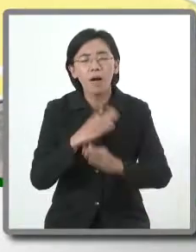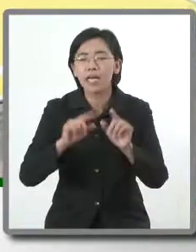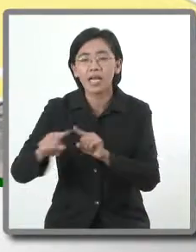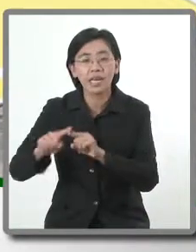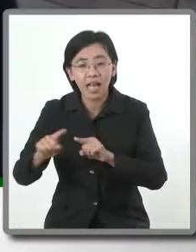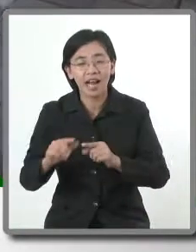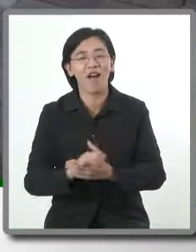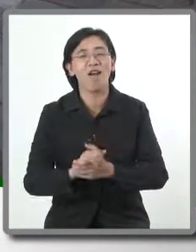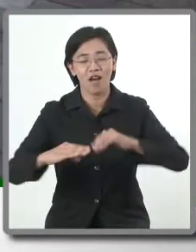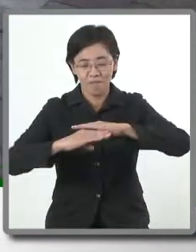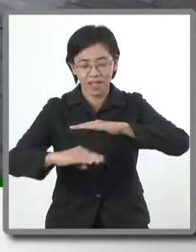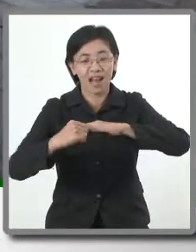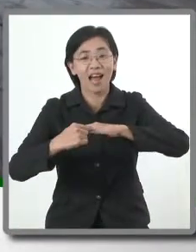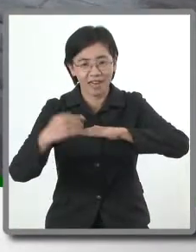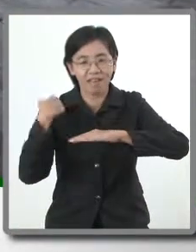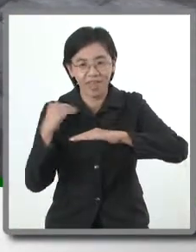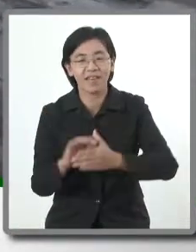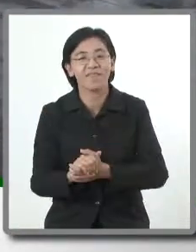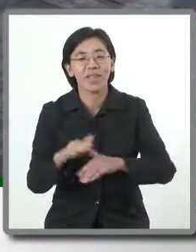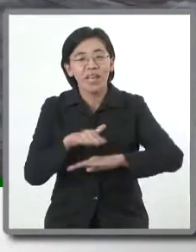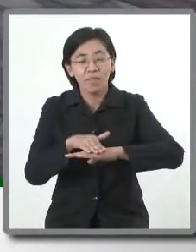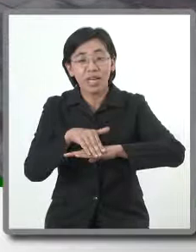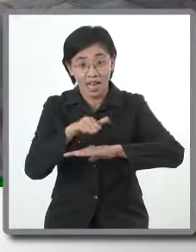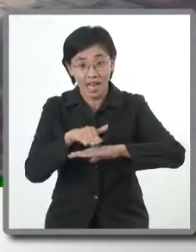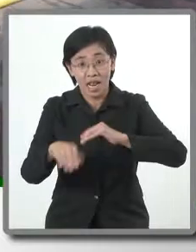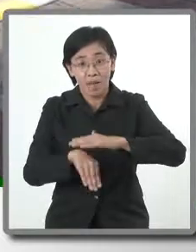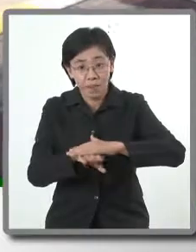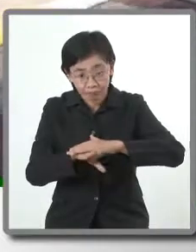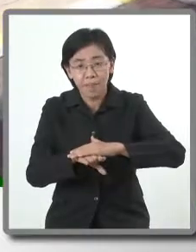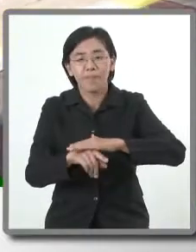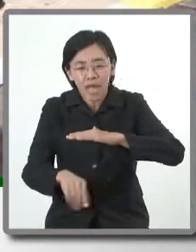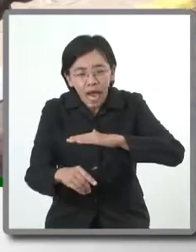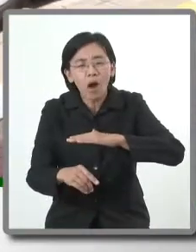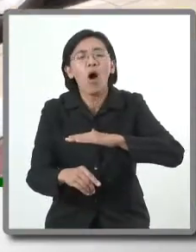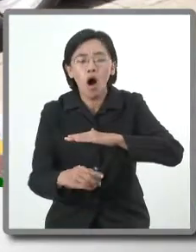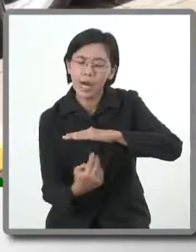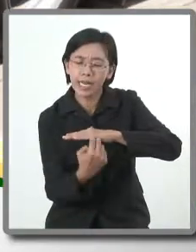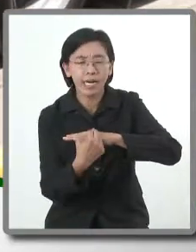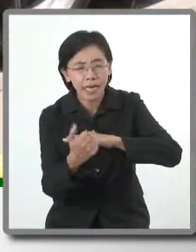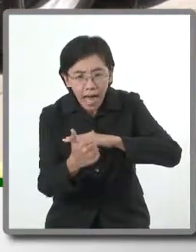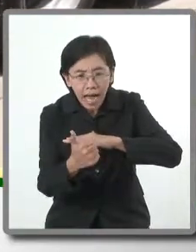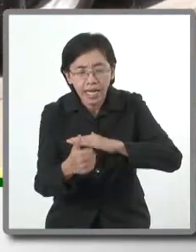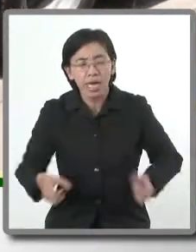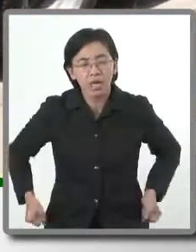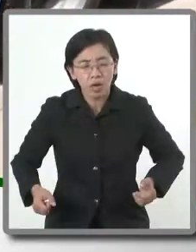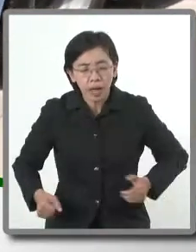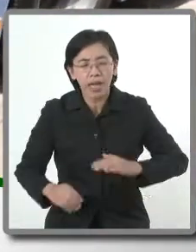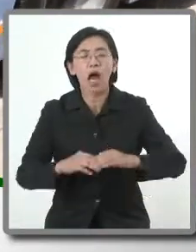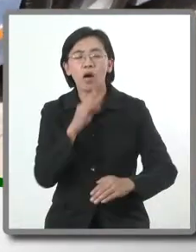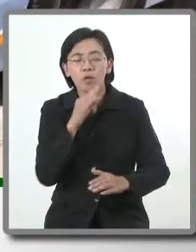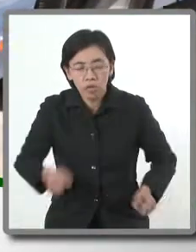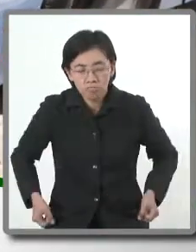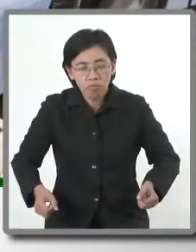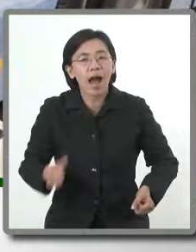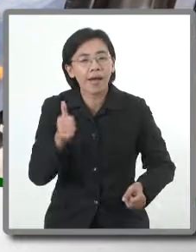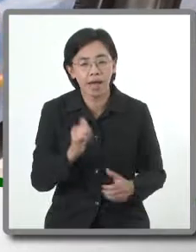ไดทางลาดสามารถเปิดผ้ากับฟุตบาทแล้วก็สามารถเดินขึ้นบนรถได้โดยง่ายนะครับแล้วก็ความ